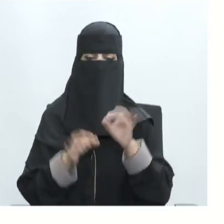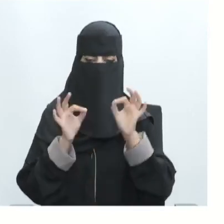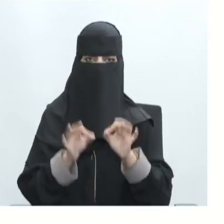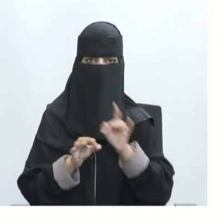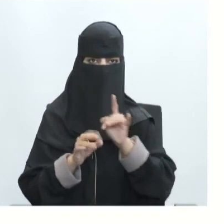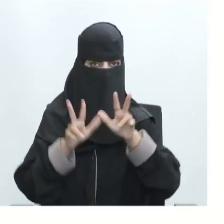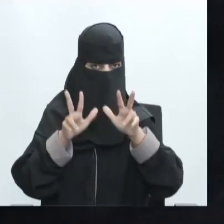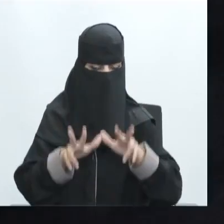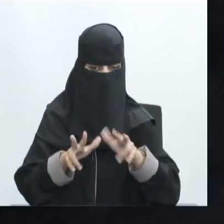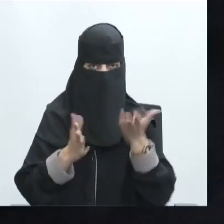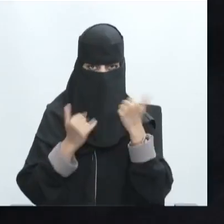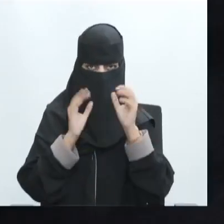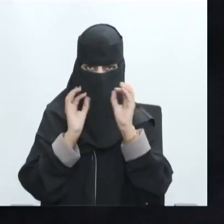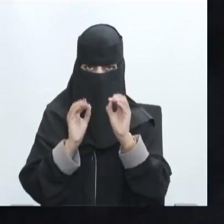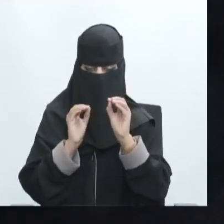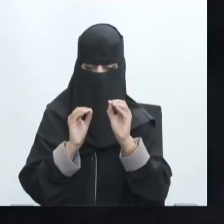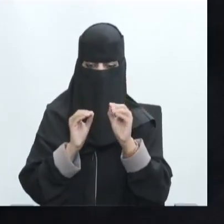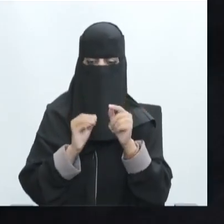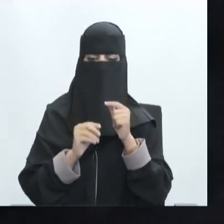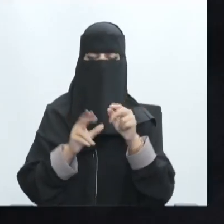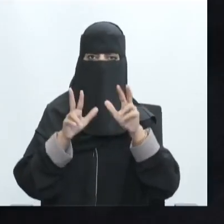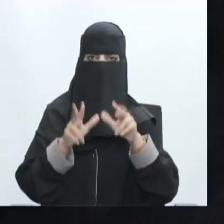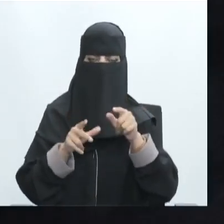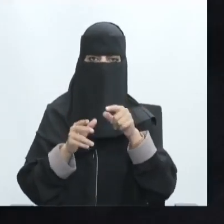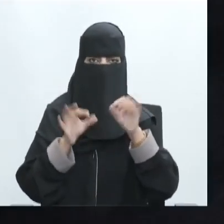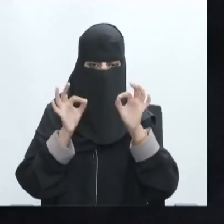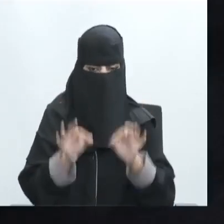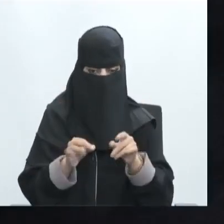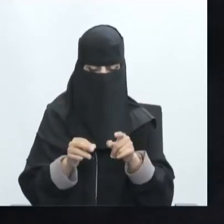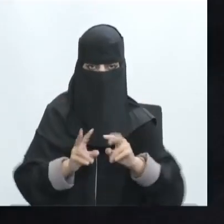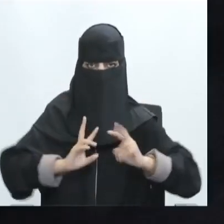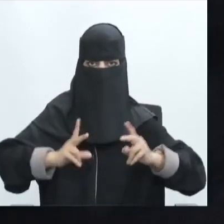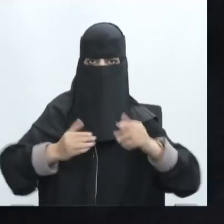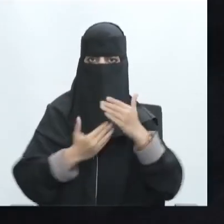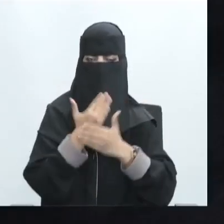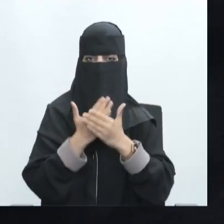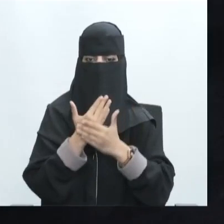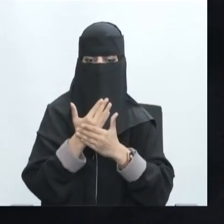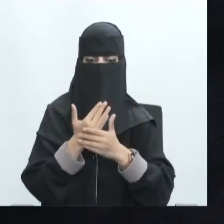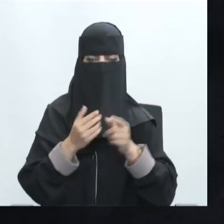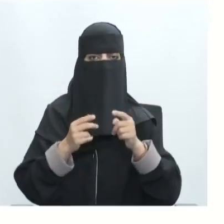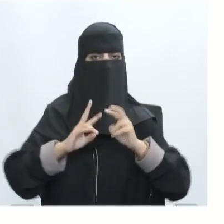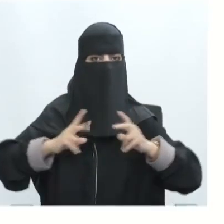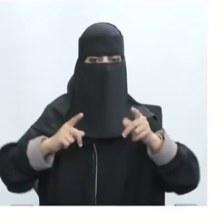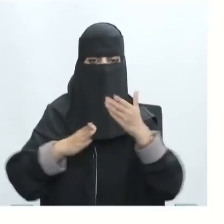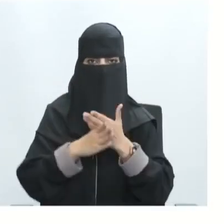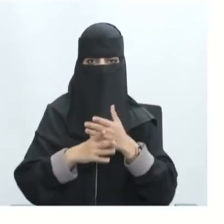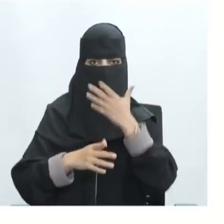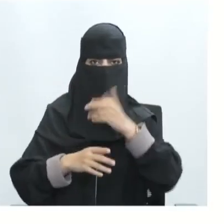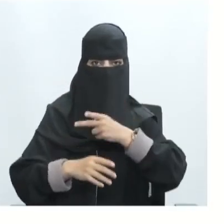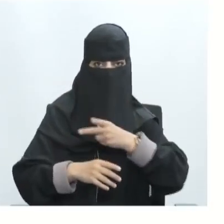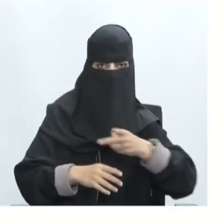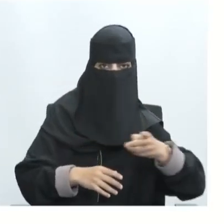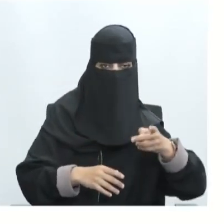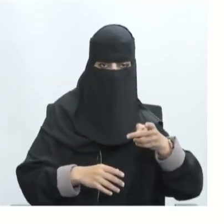ثابتا وقرانا قبل قليل المنطق متعدد ومتجدد متعدد تعدد اشكال